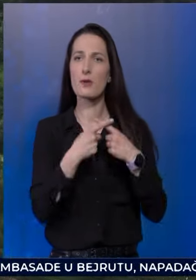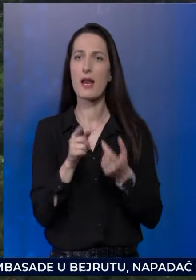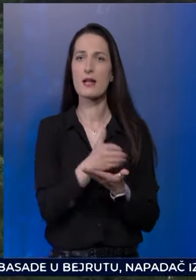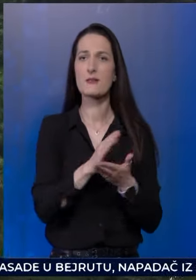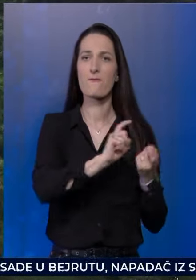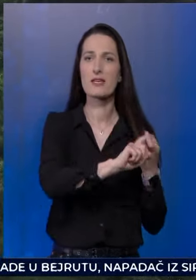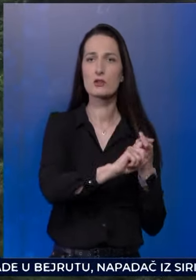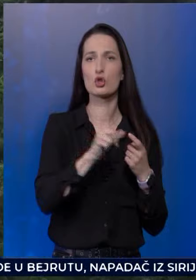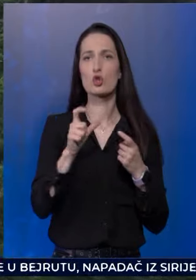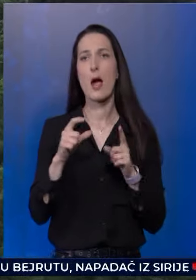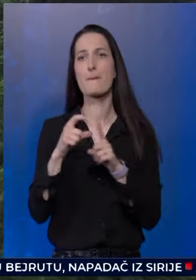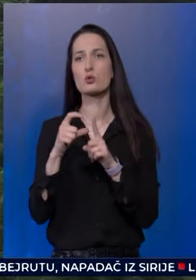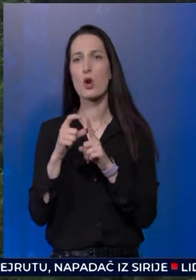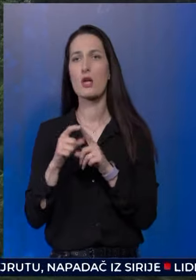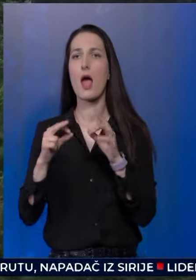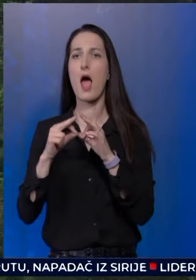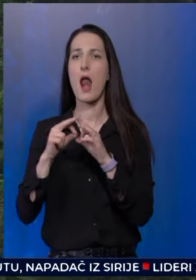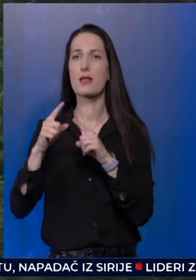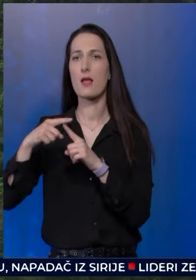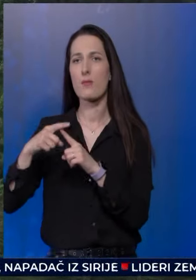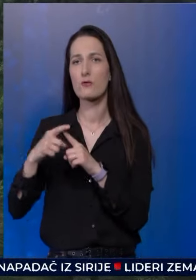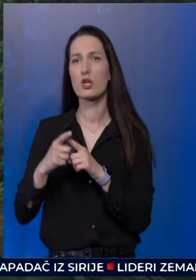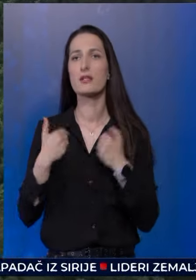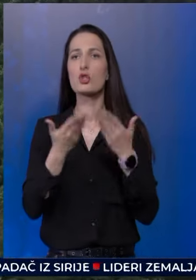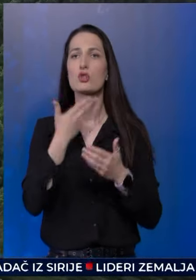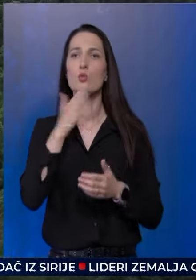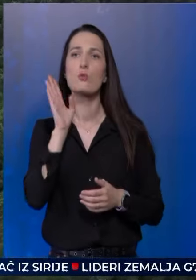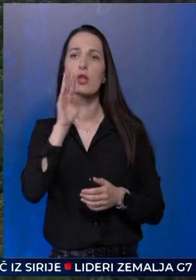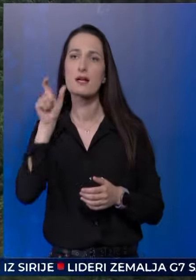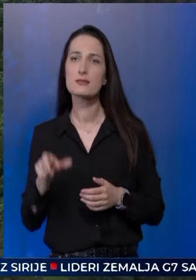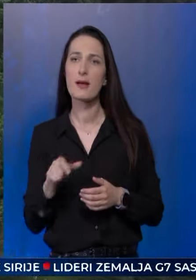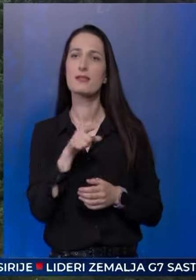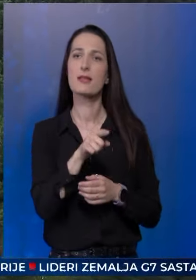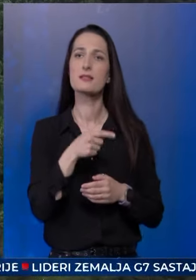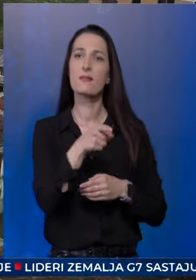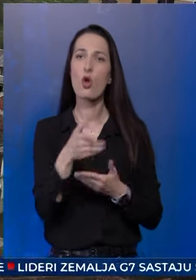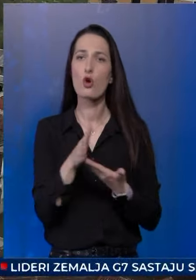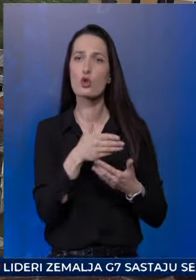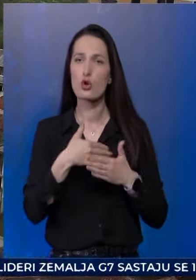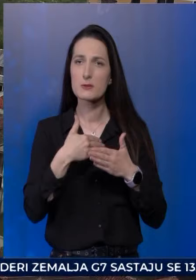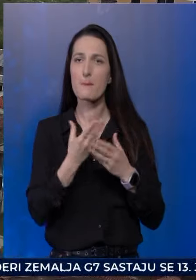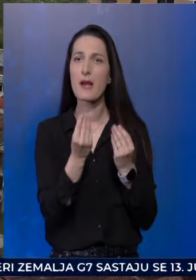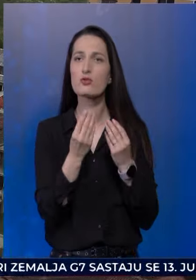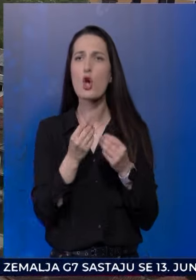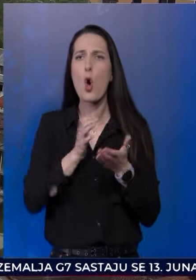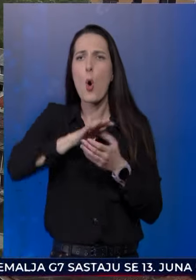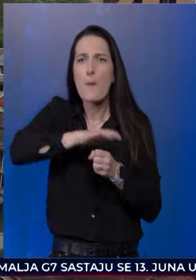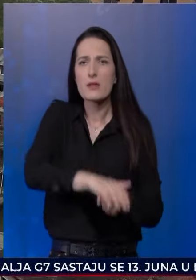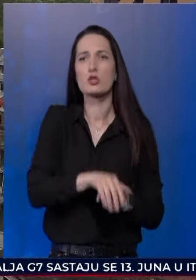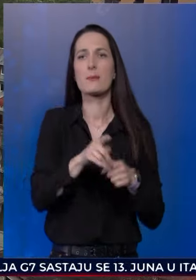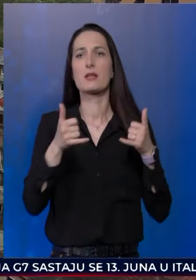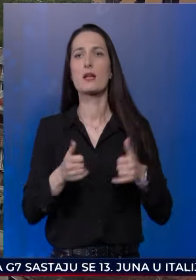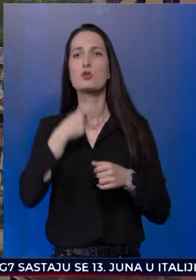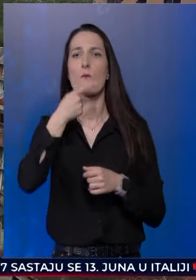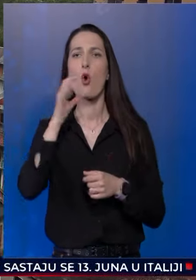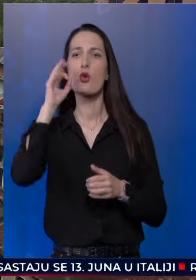na relaciji Fejzić, Duraković, Alija Tabaković nanijeli štetu Bošnjacima, te da su ti odnosi previše opterećeni da bi se